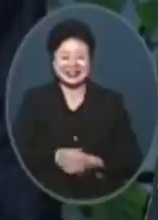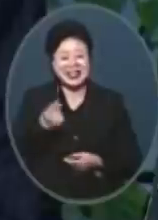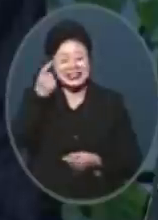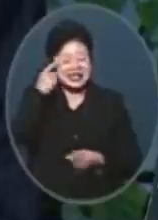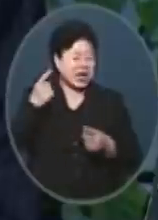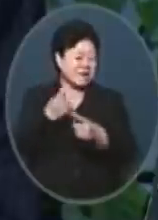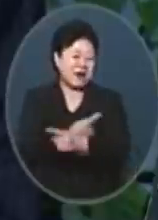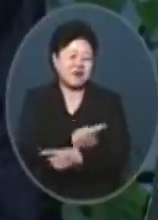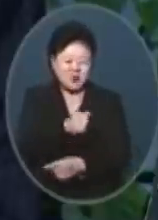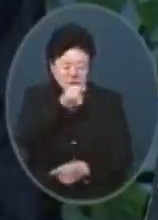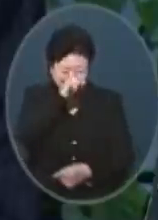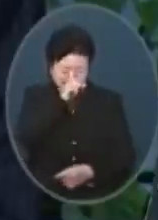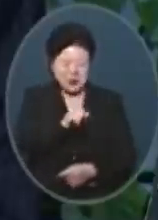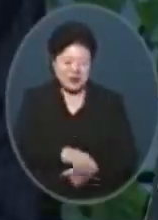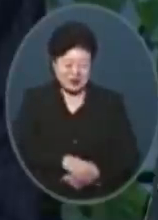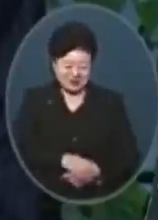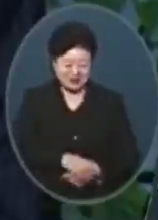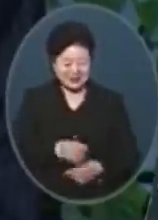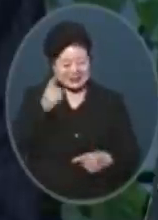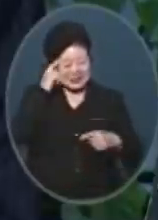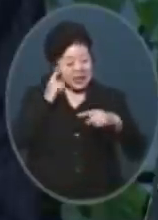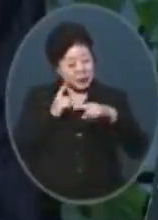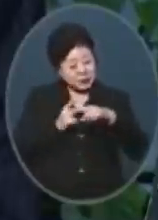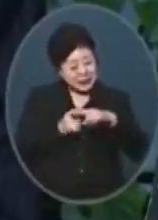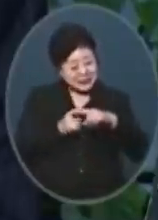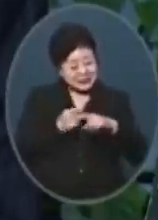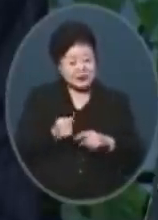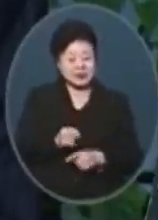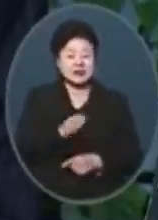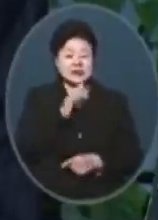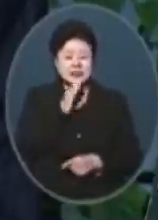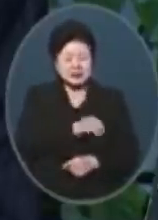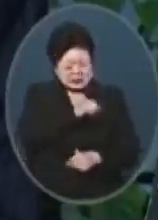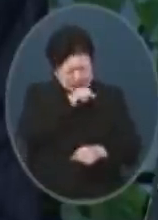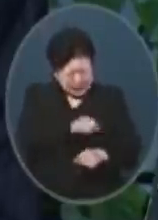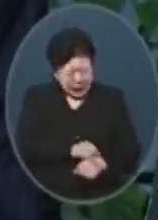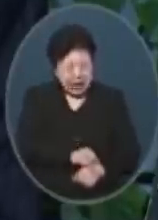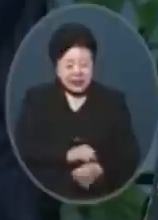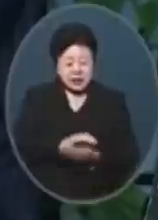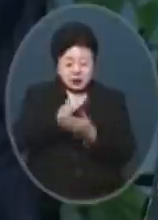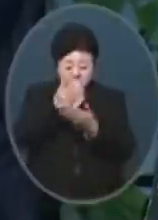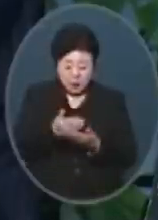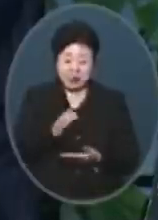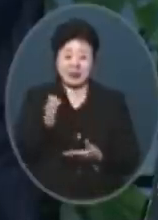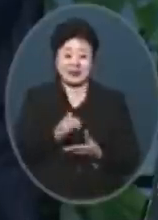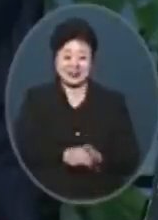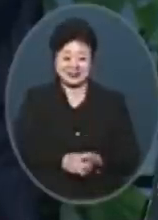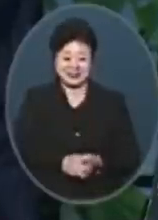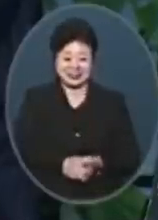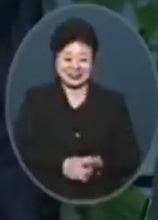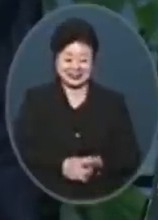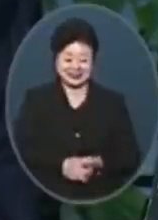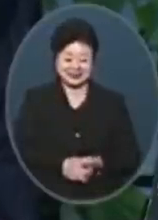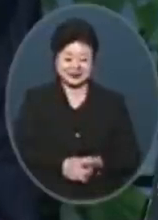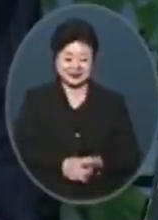생각을 긍정적으로 하면 참으로 잘 되는 것으로 변화된다는 것입니다.